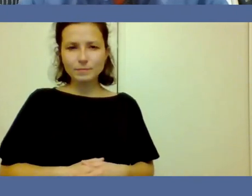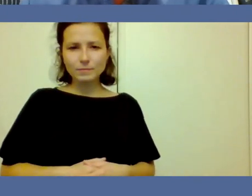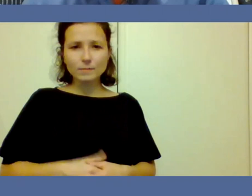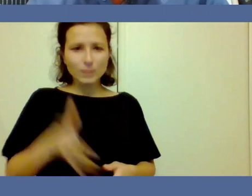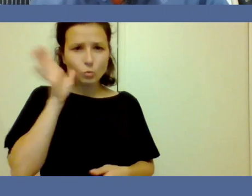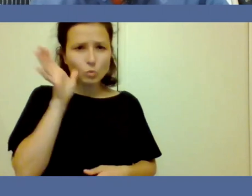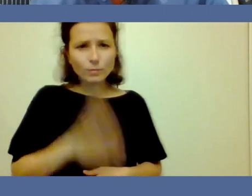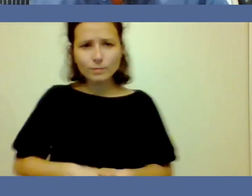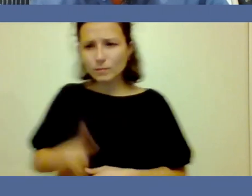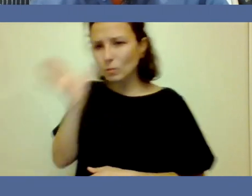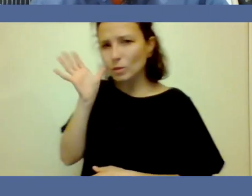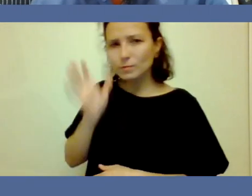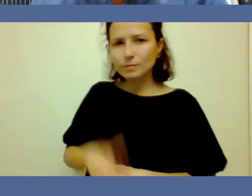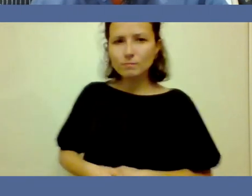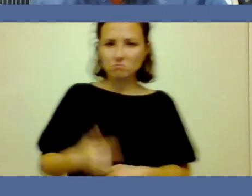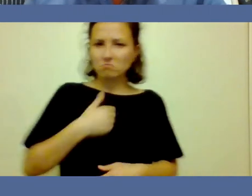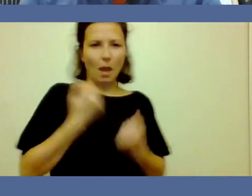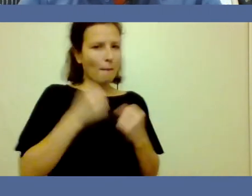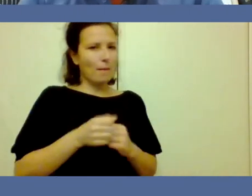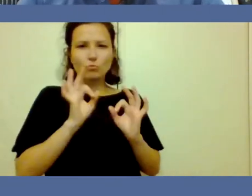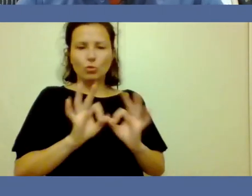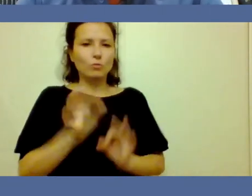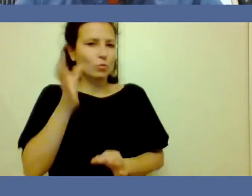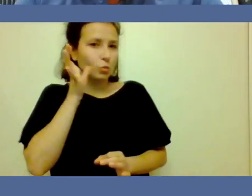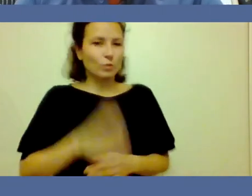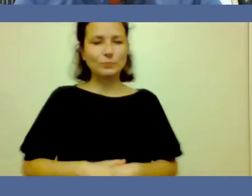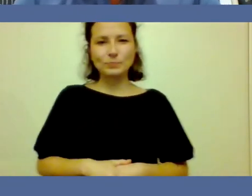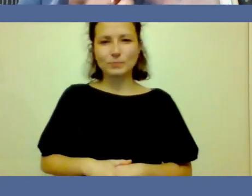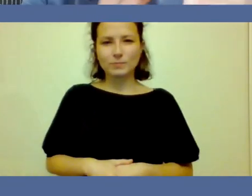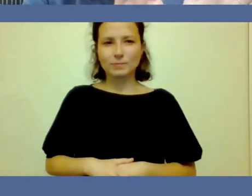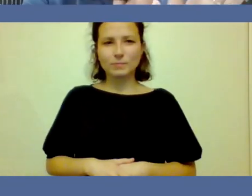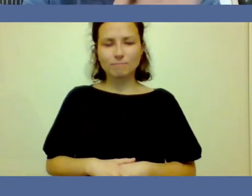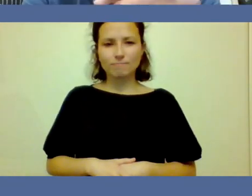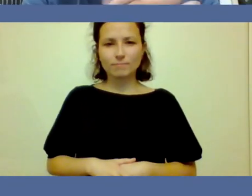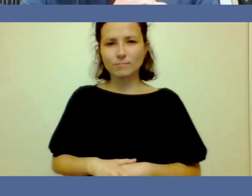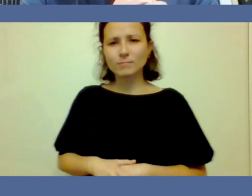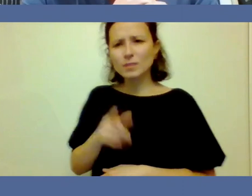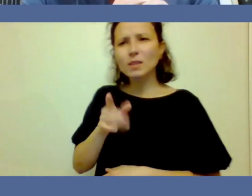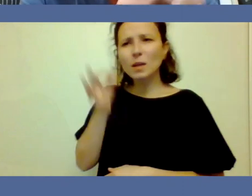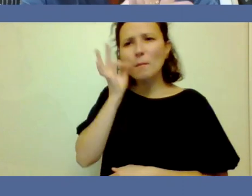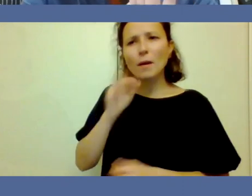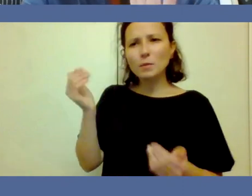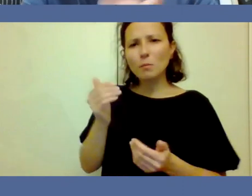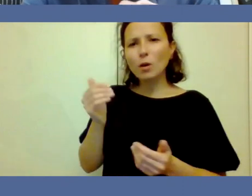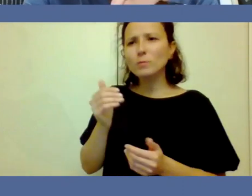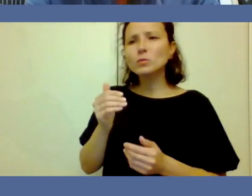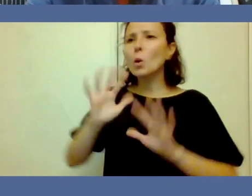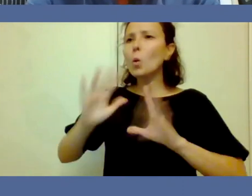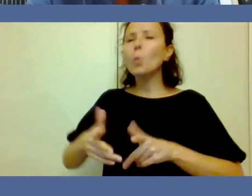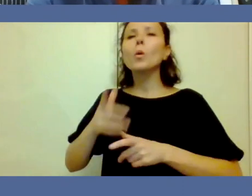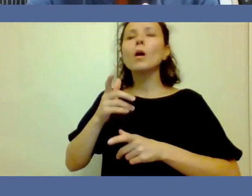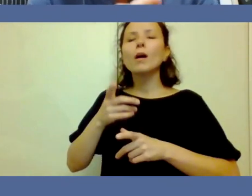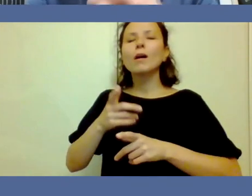Słyszymy się dobrze? Ja pana bardzo dobrze słyszę. Okay. Czy pani mogłaby być śledczym,